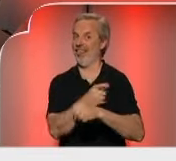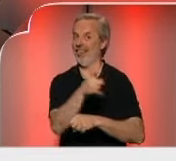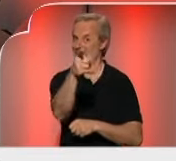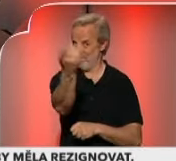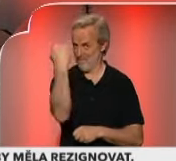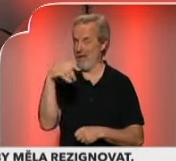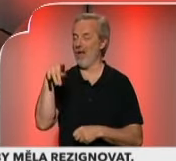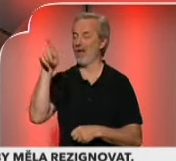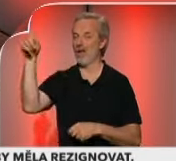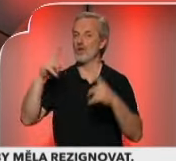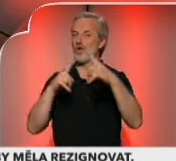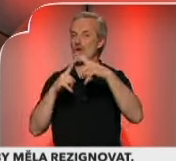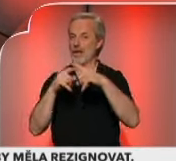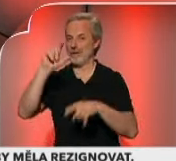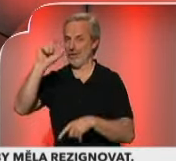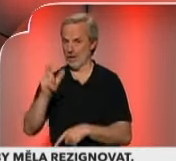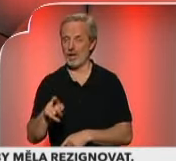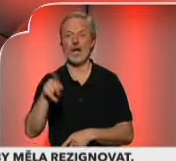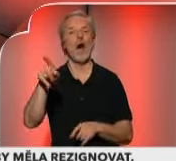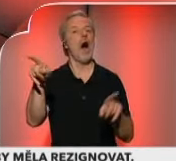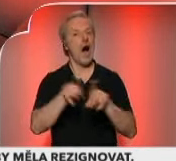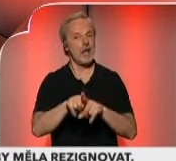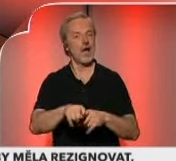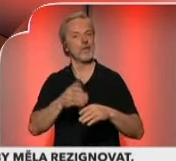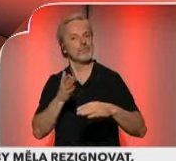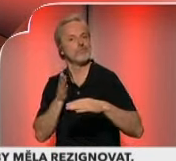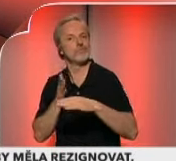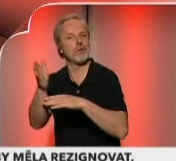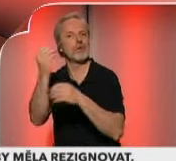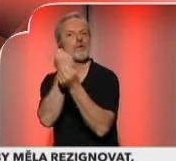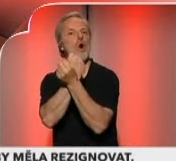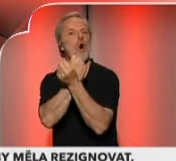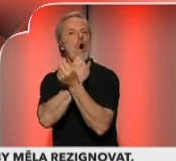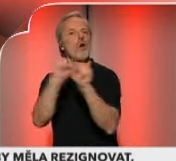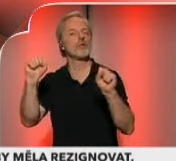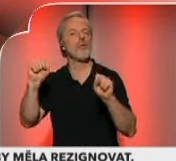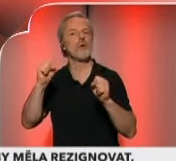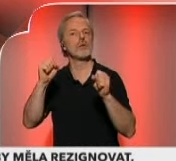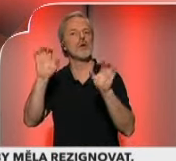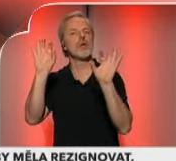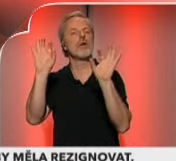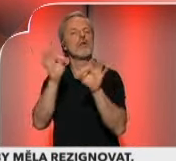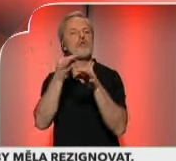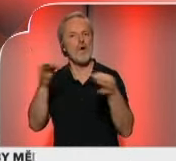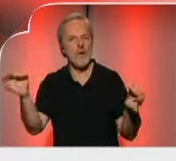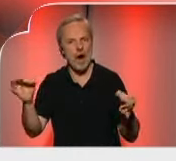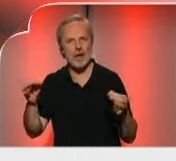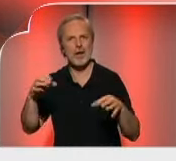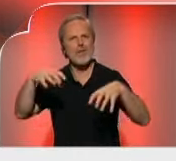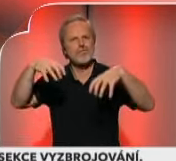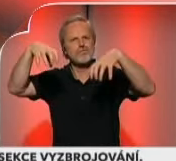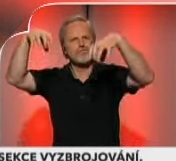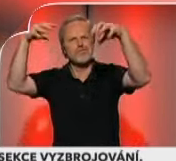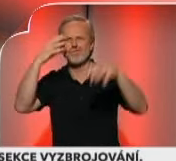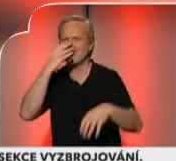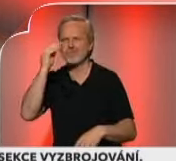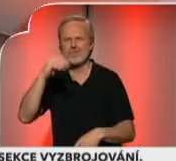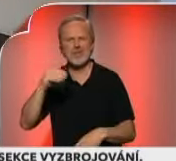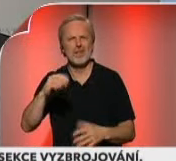patřil k těm co prosadili osvobození znečišťovatelů od poplatků proti zdraví lidí v průmyslových oblastech to přece do sebe zapadá ne